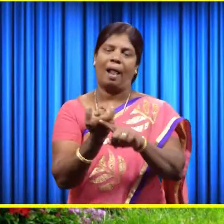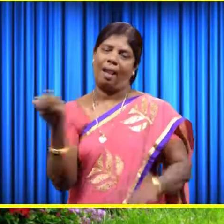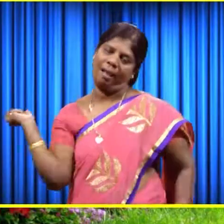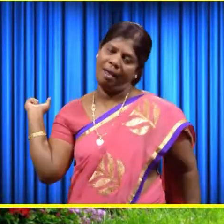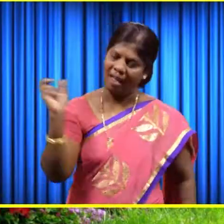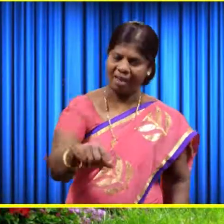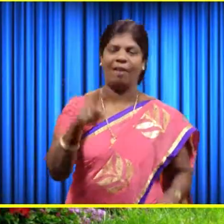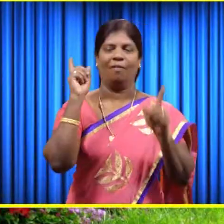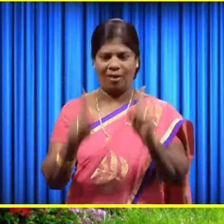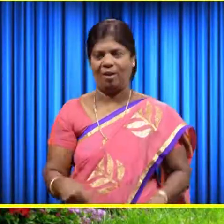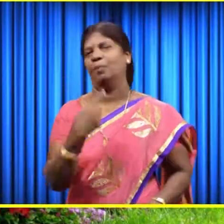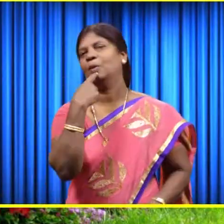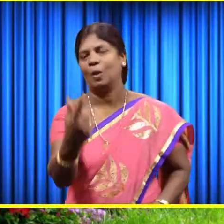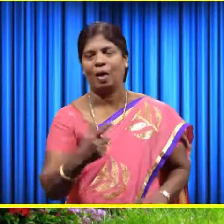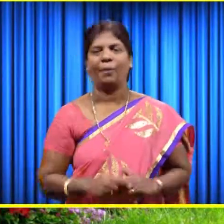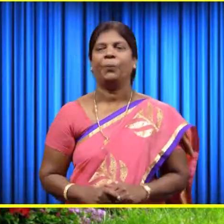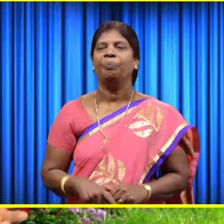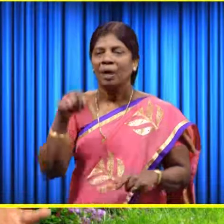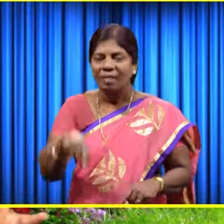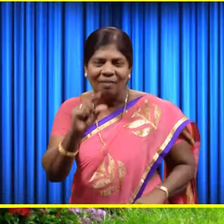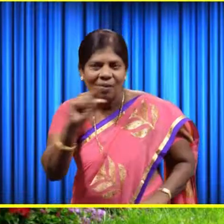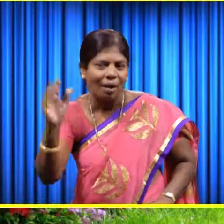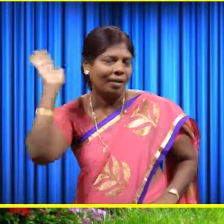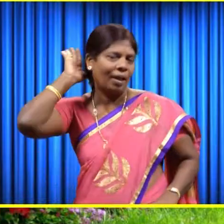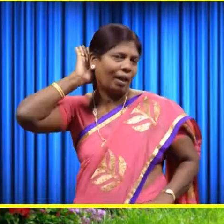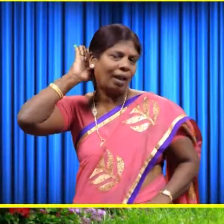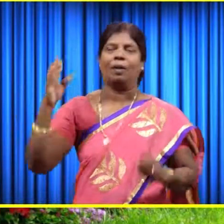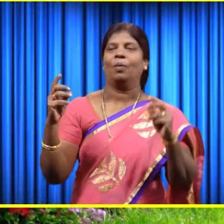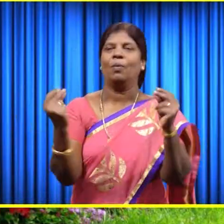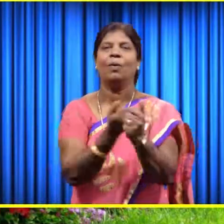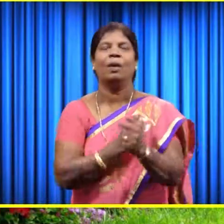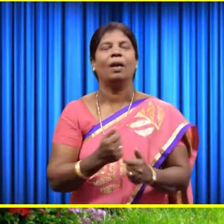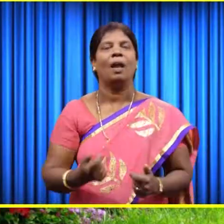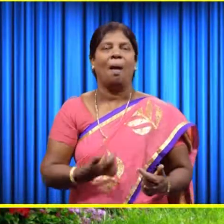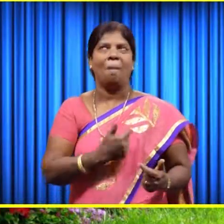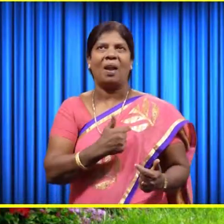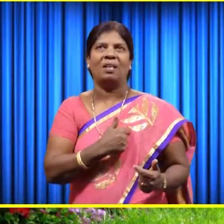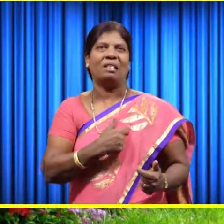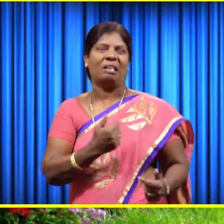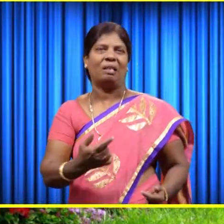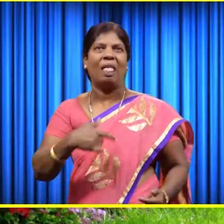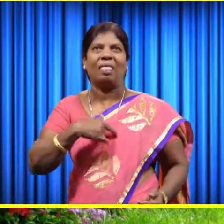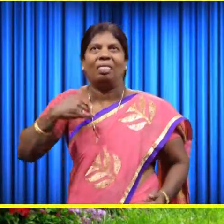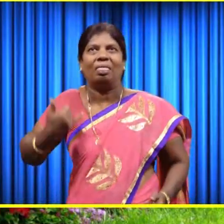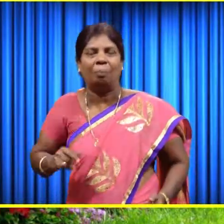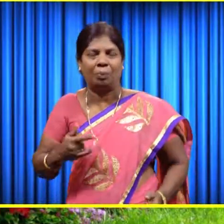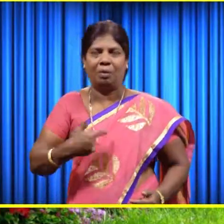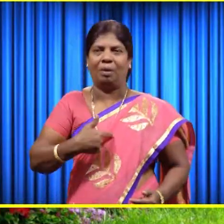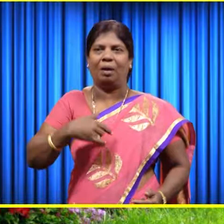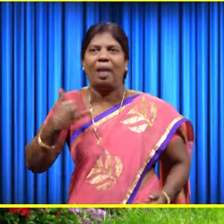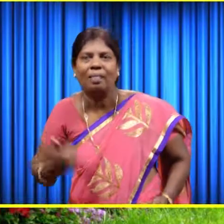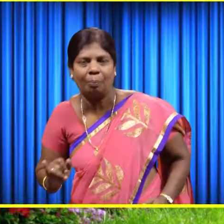கல்லெறிய கடவன் என்று சொன்னார். இந்த வார்த்தையை கேட்டவுடனே தங்கள் மனசாட்சியில்